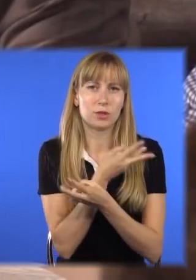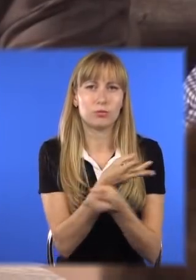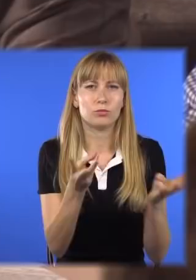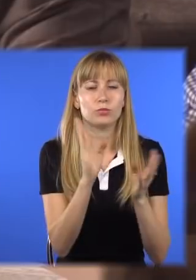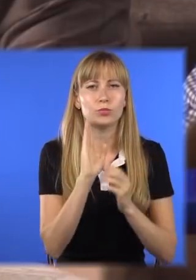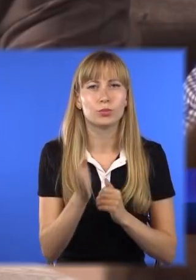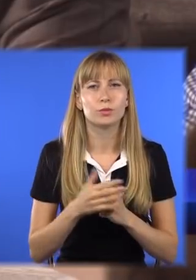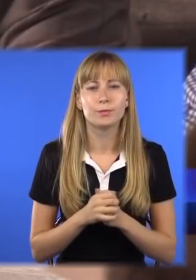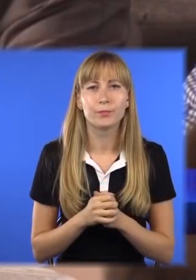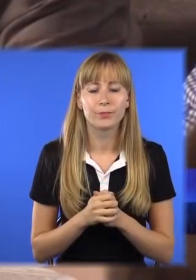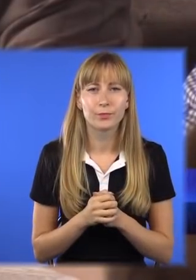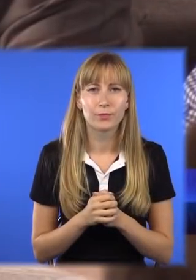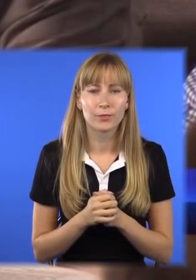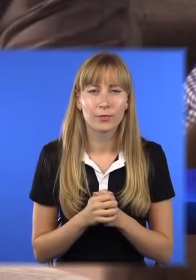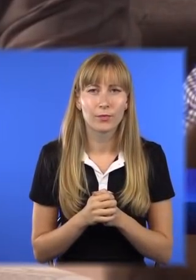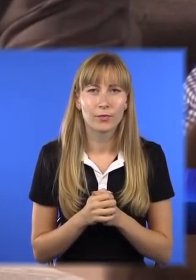1 жовтня у НАК «Нафтогаз»